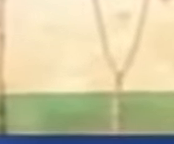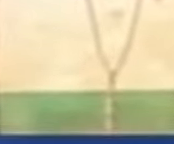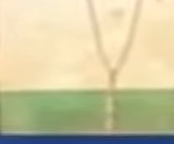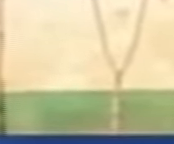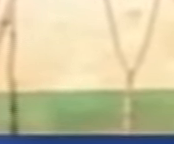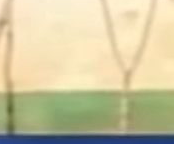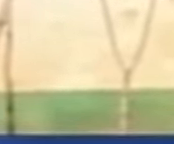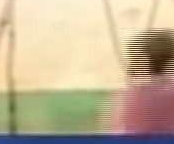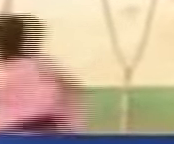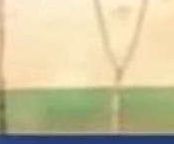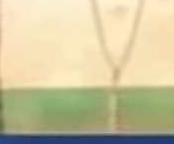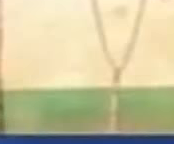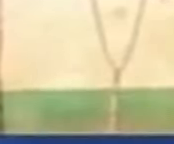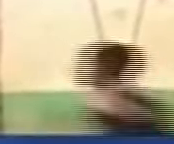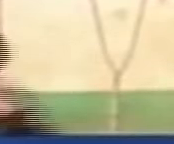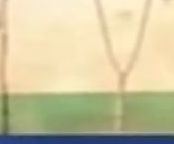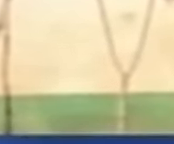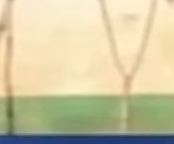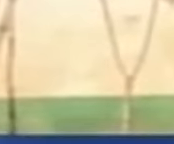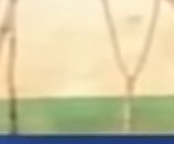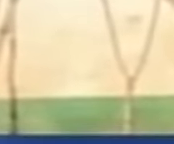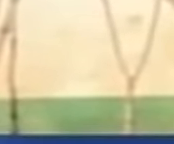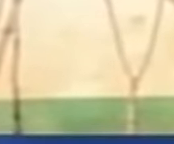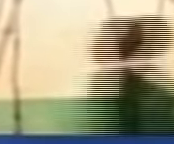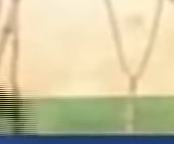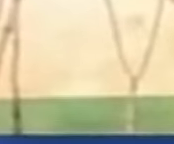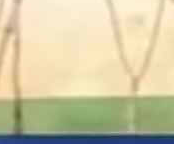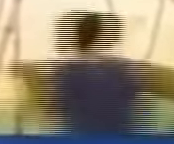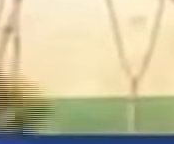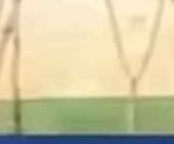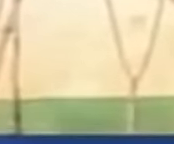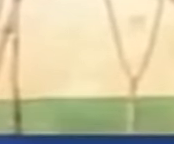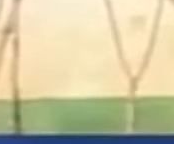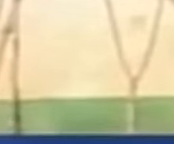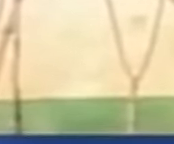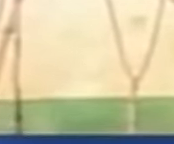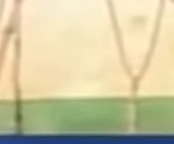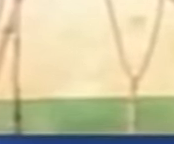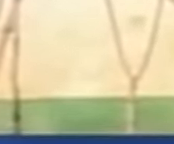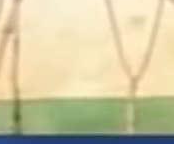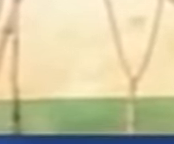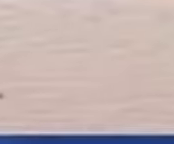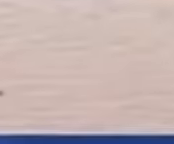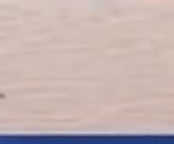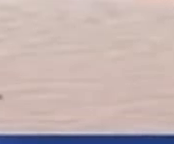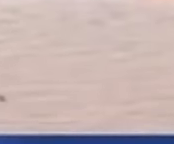nanyi tuhakikishe kwamba tumefanya juhudi zote zinazotakikana.